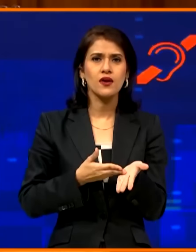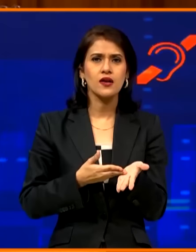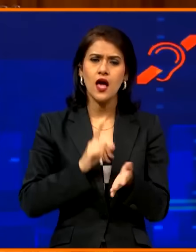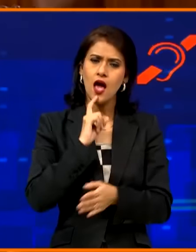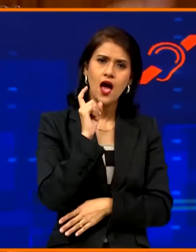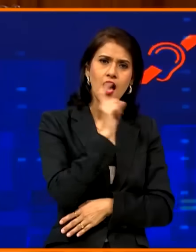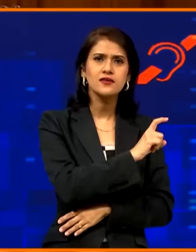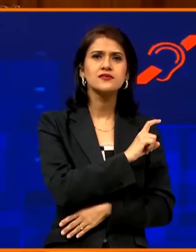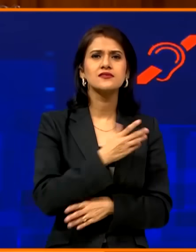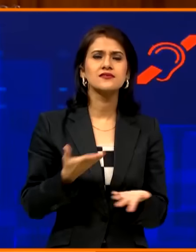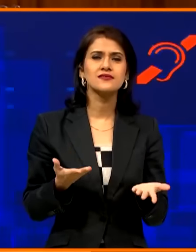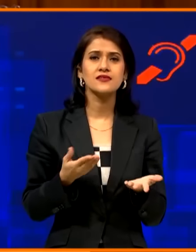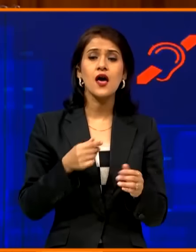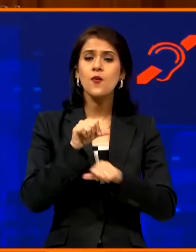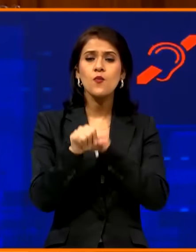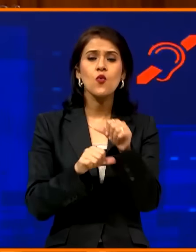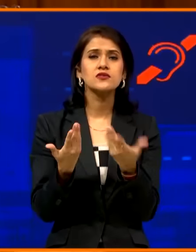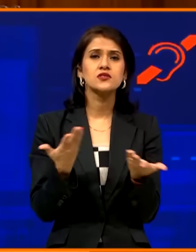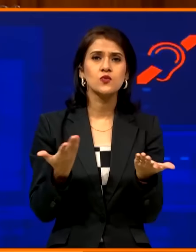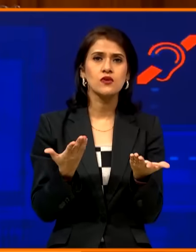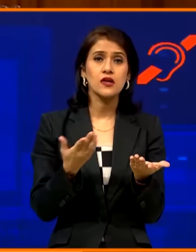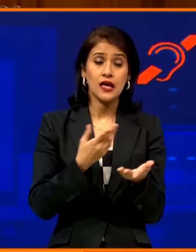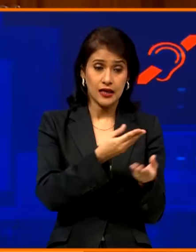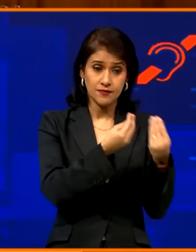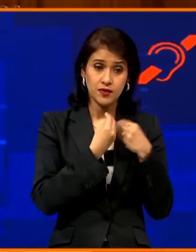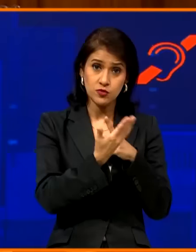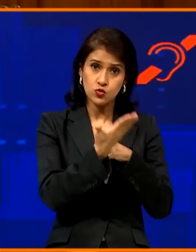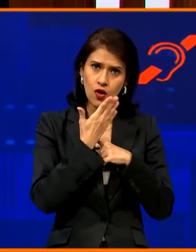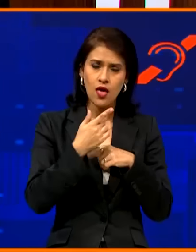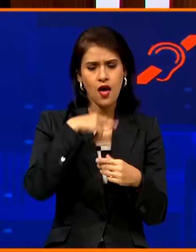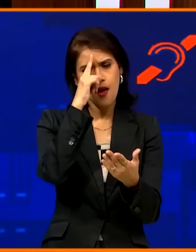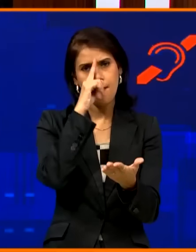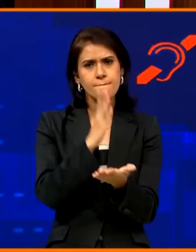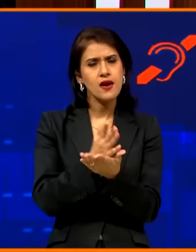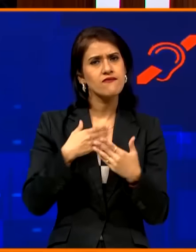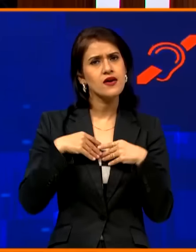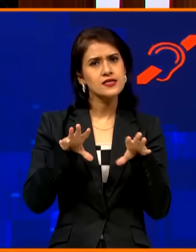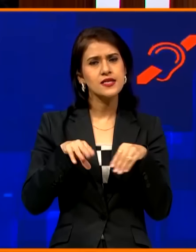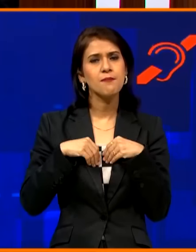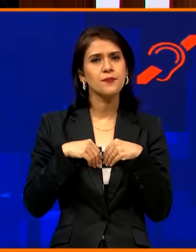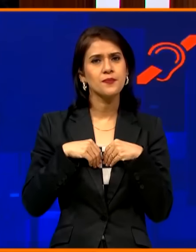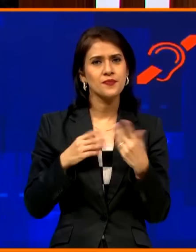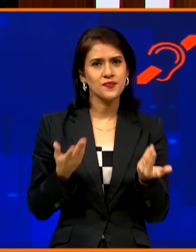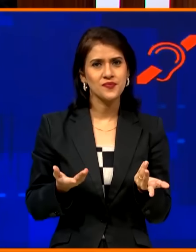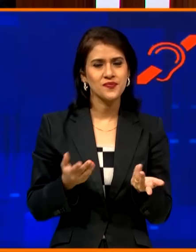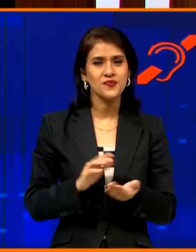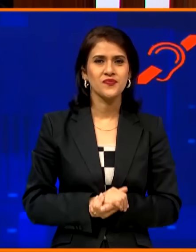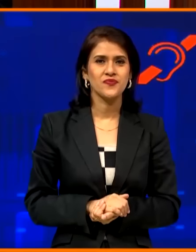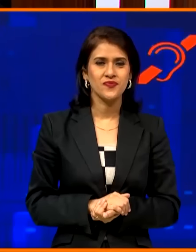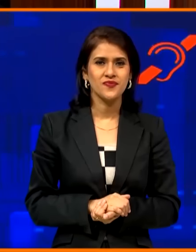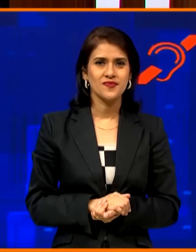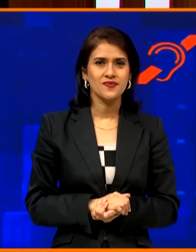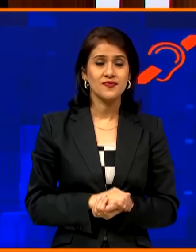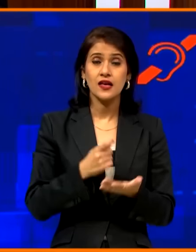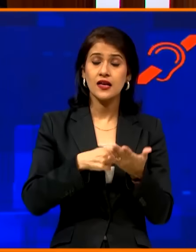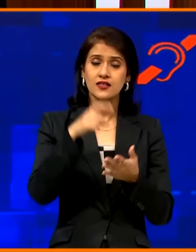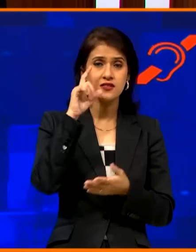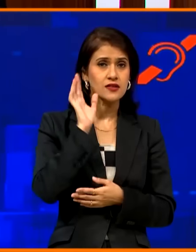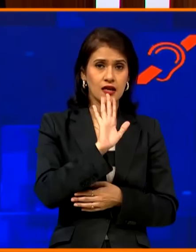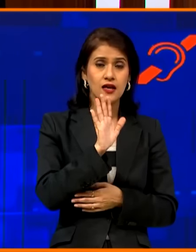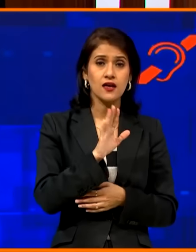पूछ लीजिए आपके बताए जरा वो मैं मान लूंगा कंसल्टेशन करके अगर बदलाव जहां